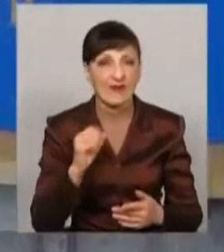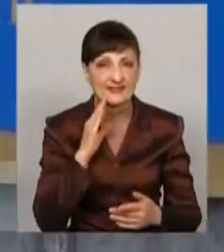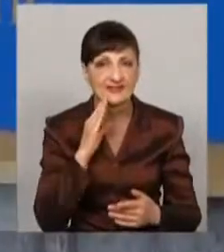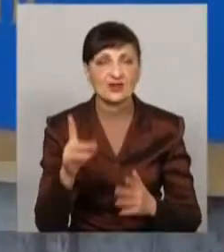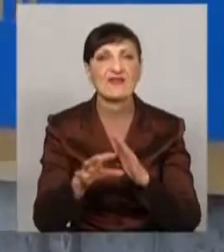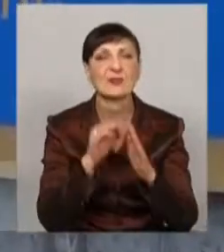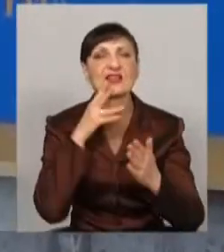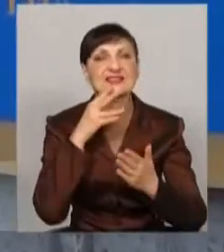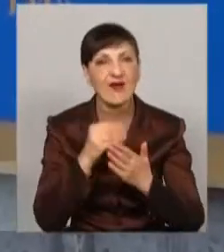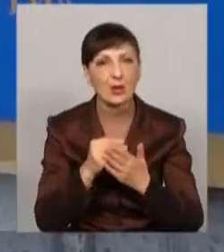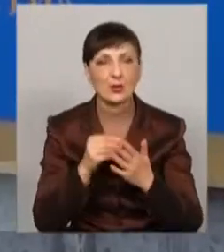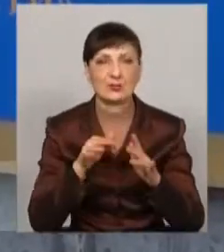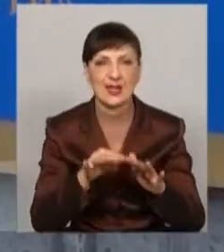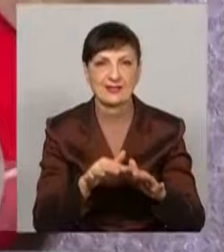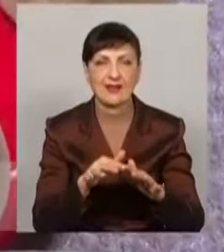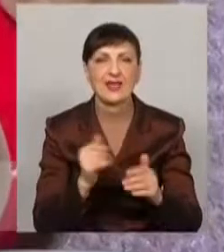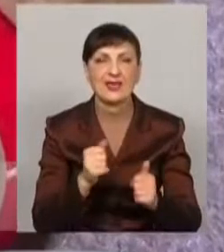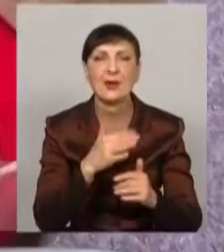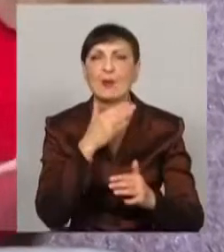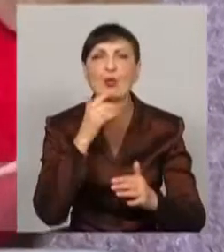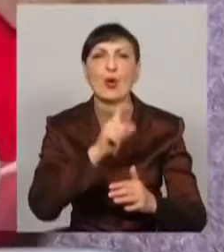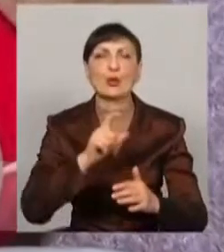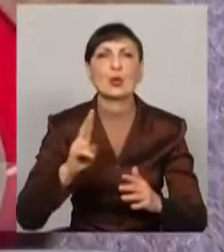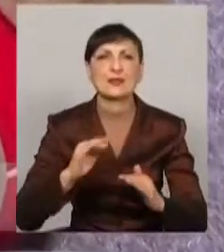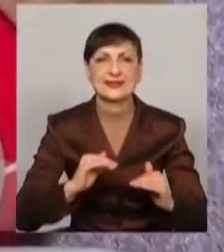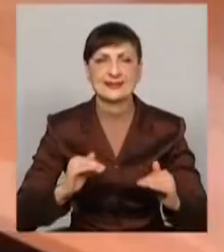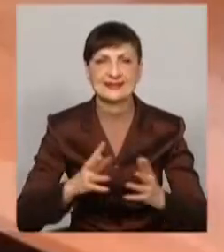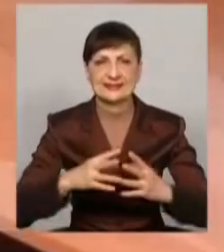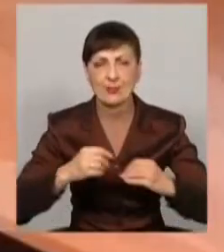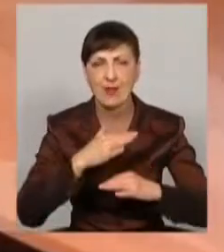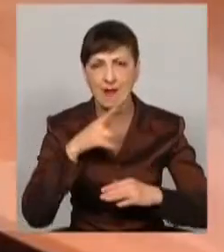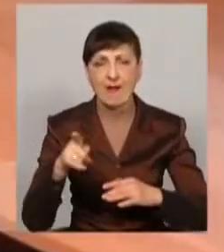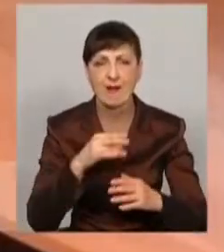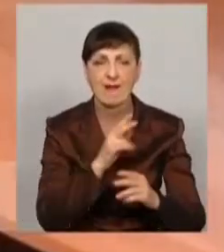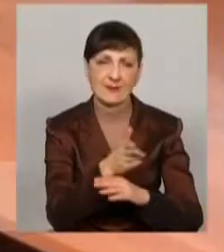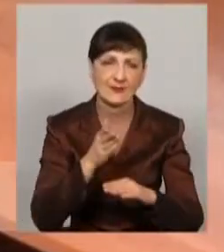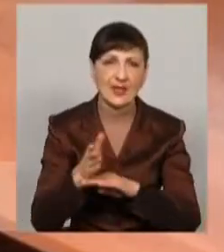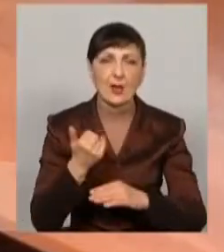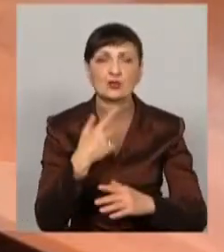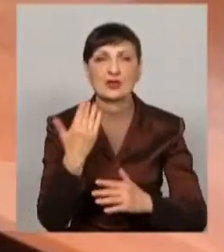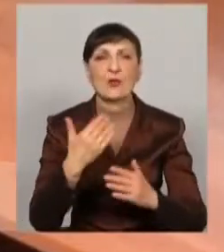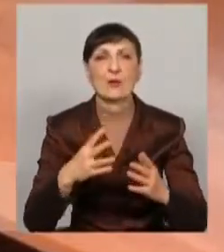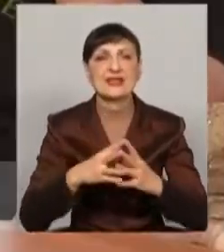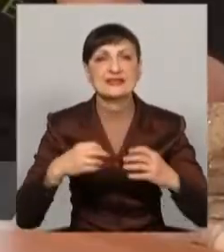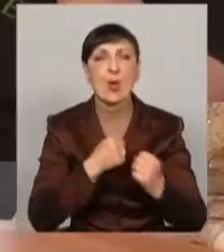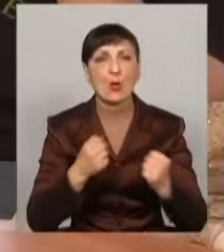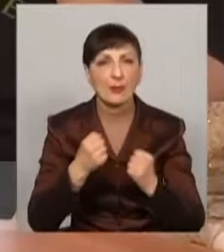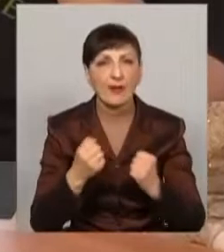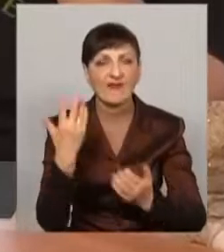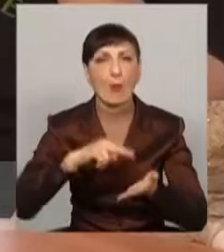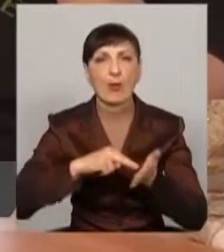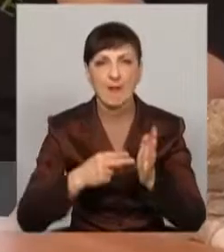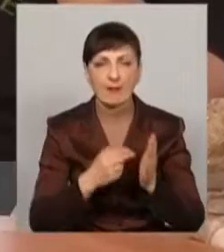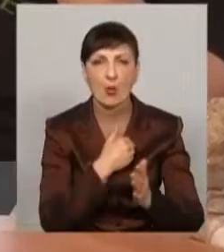выбрала свою нишу и заручилась поддержкой многодетных женщин. Ее предвыборная кампания направлена на укрепление института семьи, а главное – на защиту